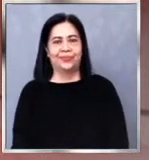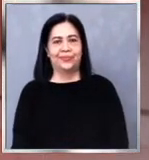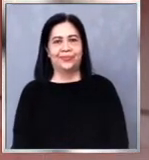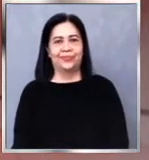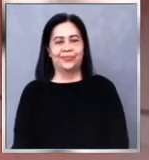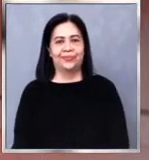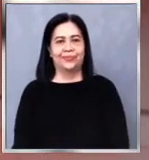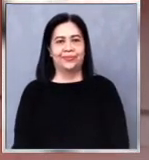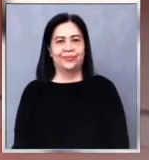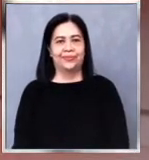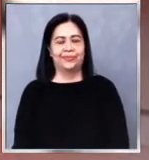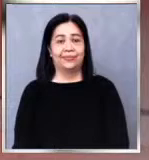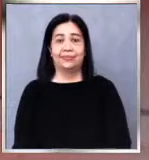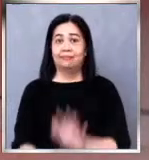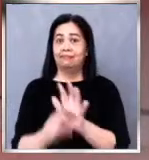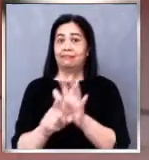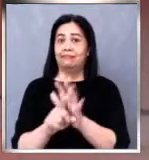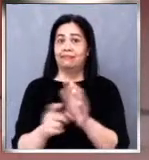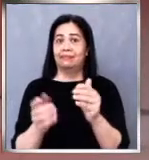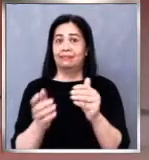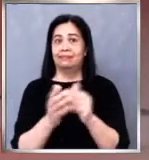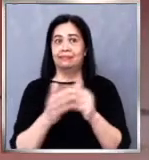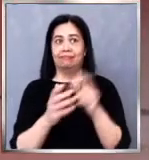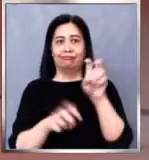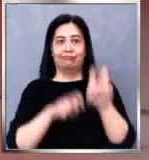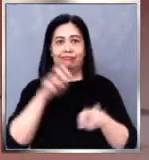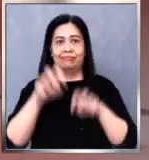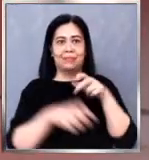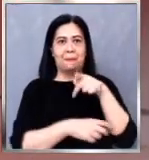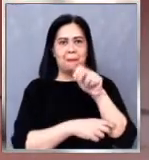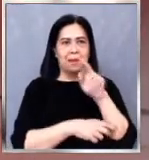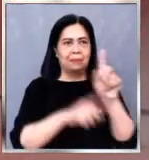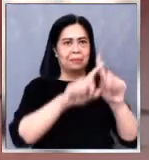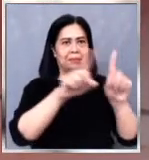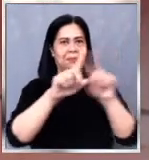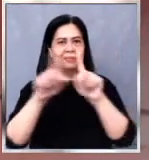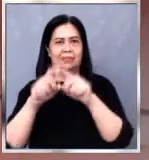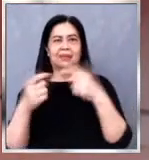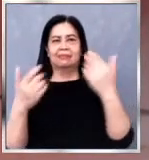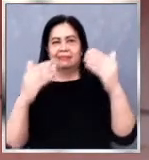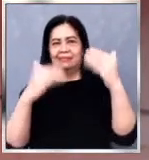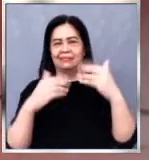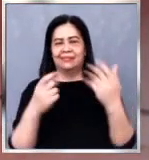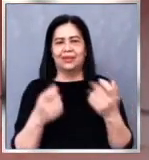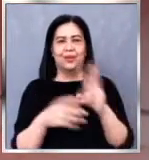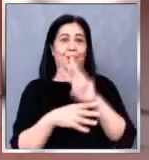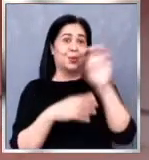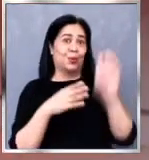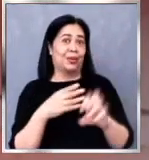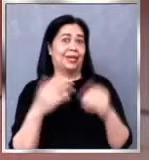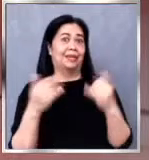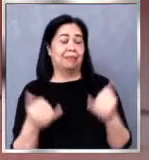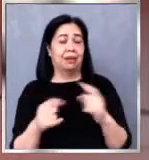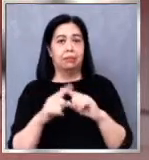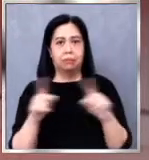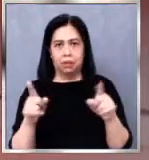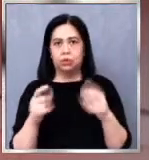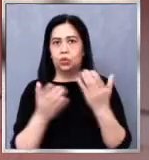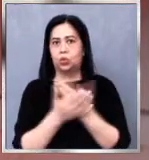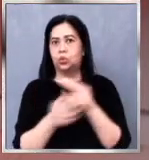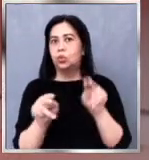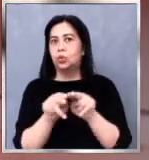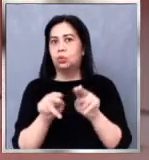Patok na naman po ang mga amusement park ngayong maluwag na ulit ang biyahe at weekend pa. Pero syempre new normal kaya habang